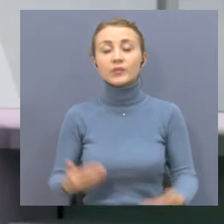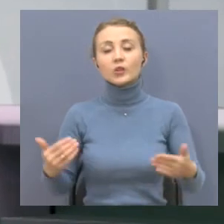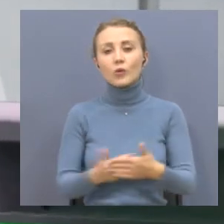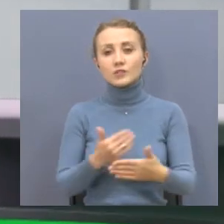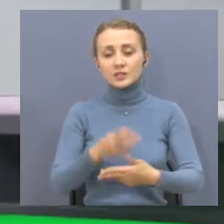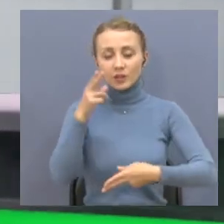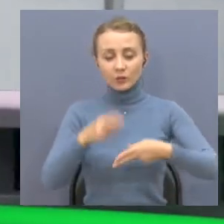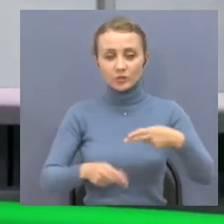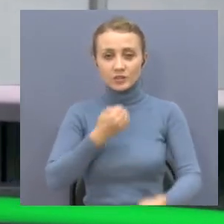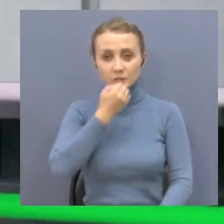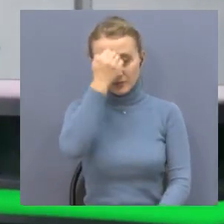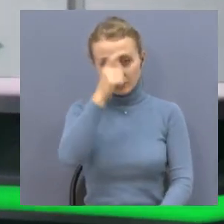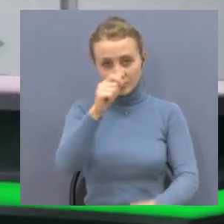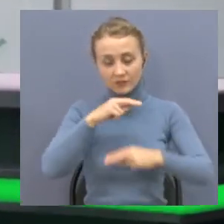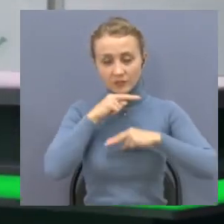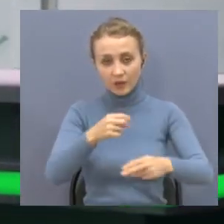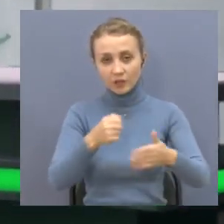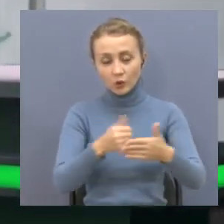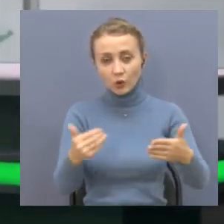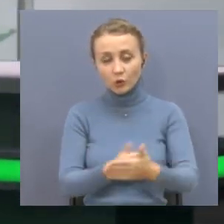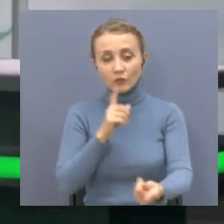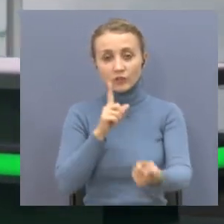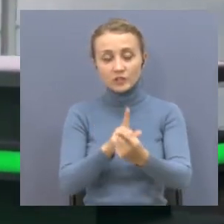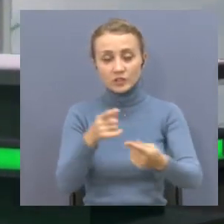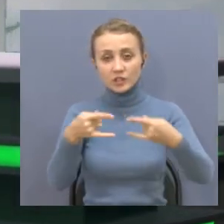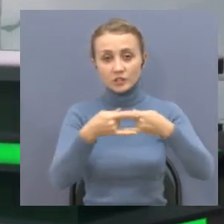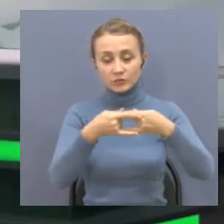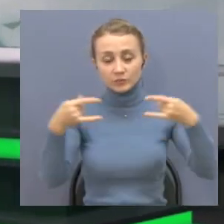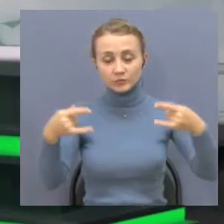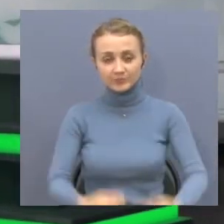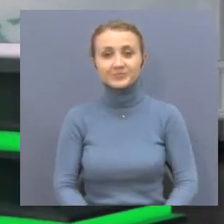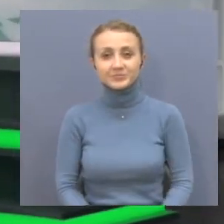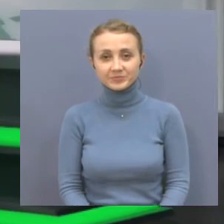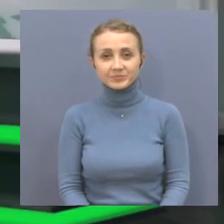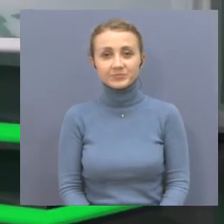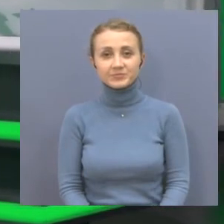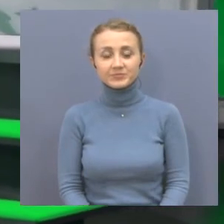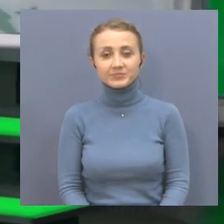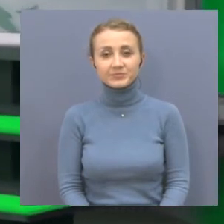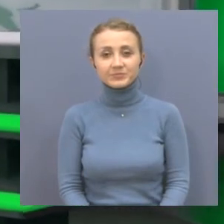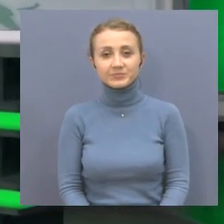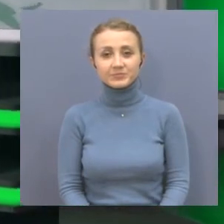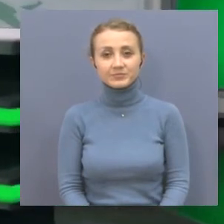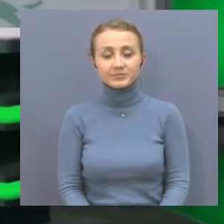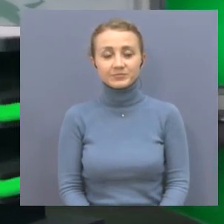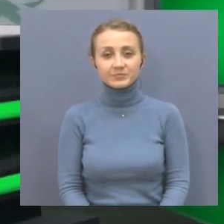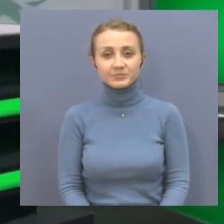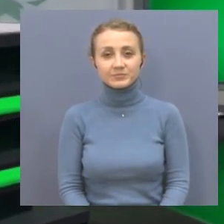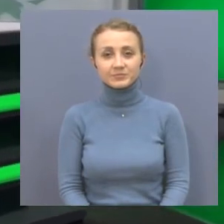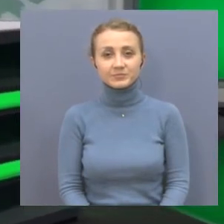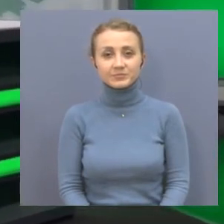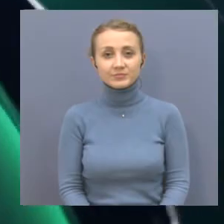Арнамызға келіп түскен ақпараттар легі осындай болды. Жағымды жаңалықтармен жүздескенше аман сау болыңыздар. Көкше арнасы қосулы болсын.